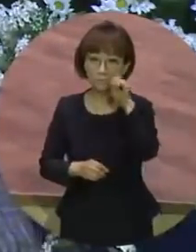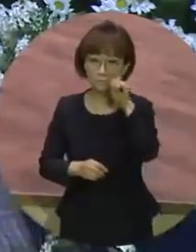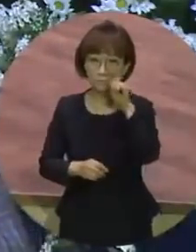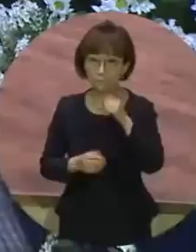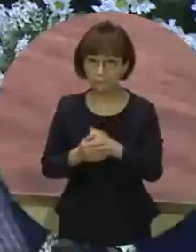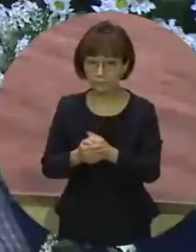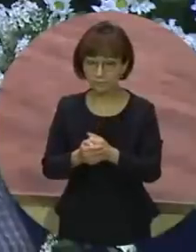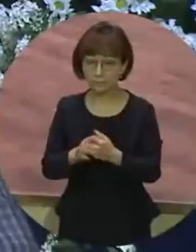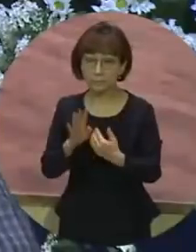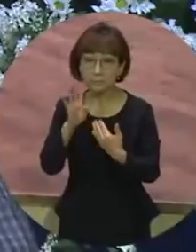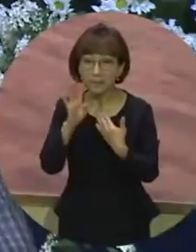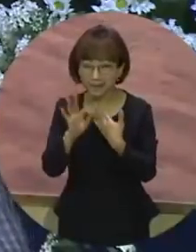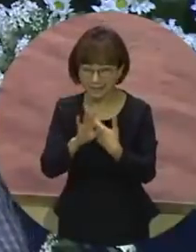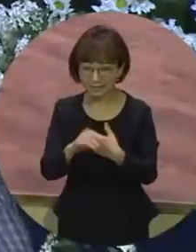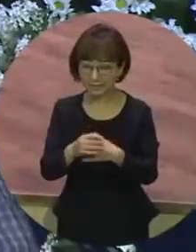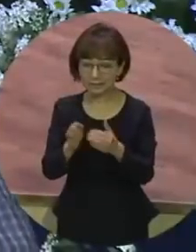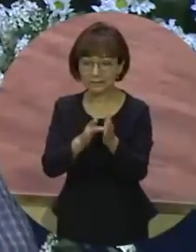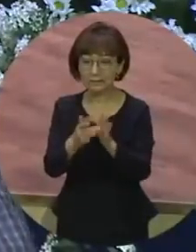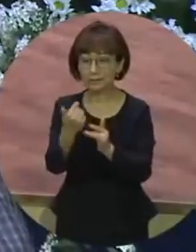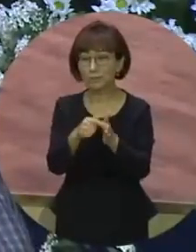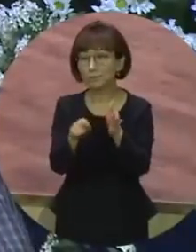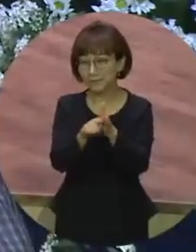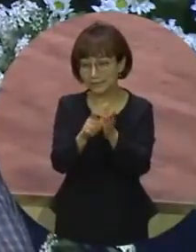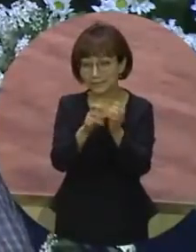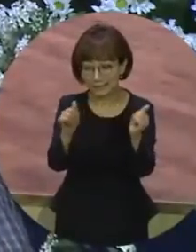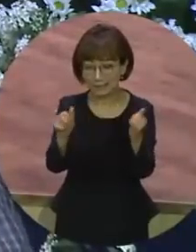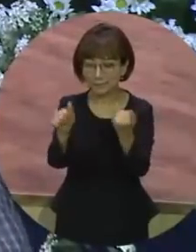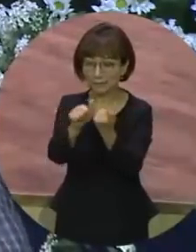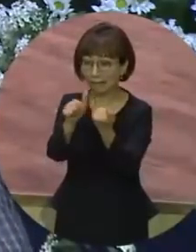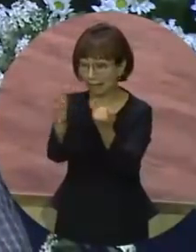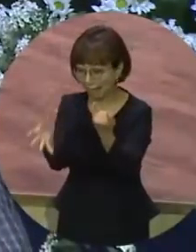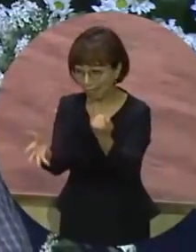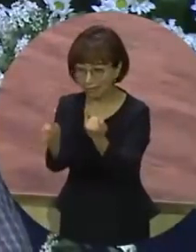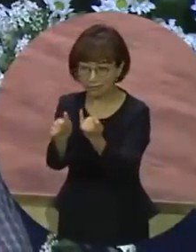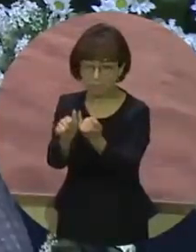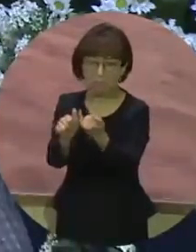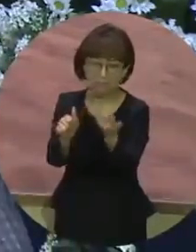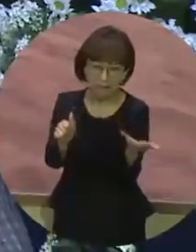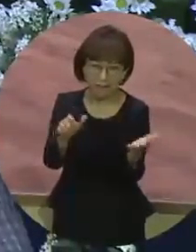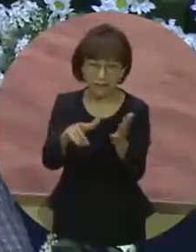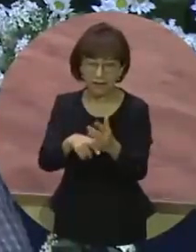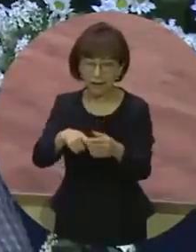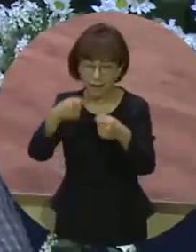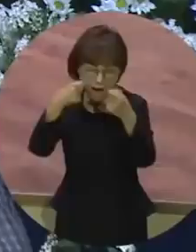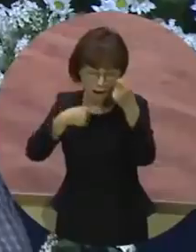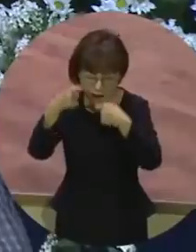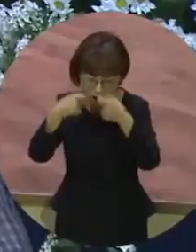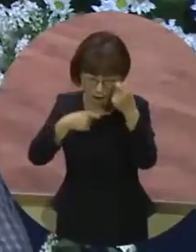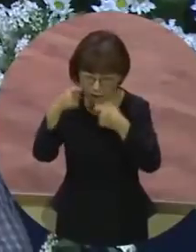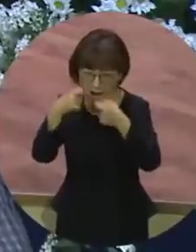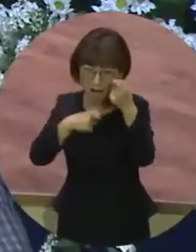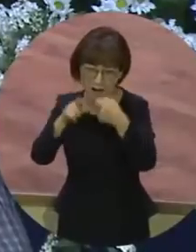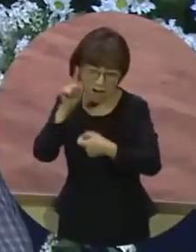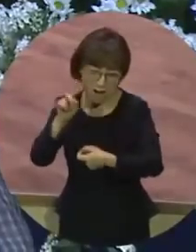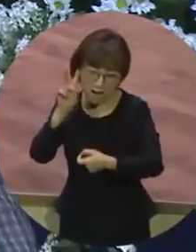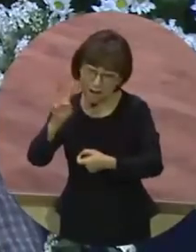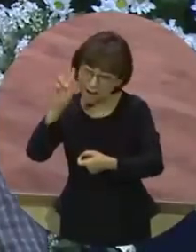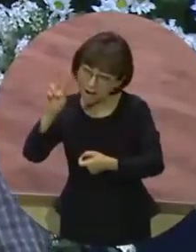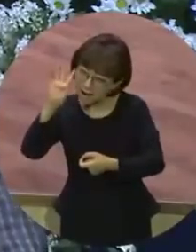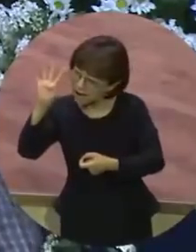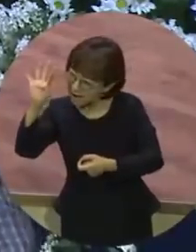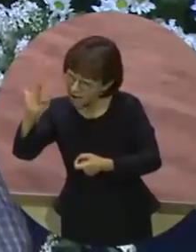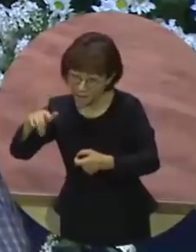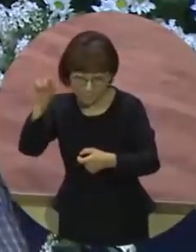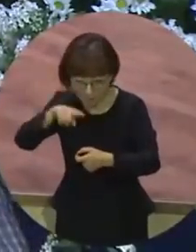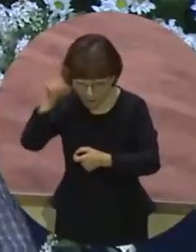며칠 몇 날 동안 주야를 엉엉 울면서 이러면요 귀신 들어와요. 제가 그런 거 봤다니까요. 너무